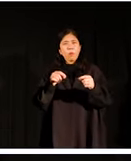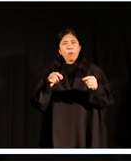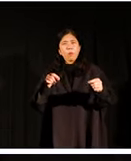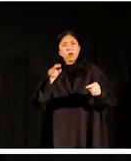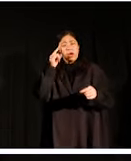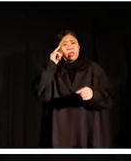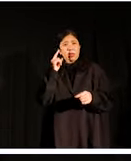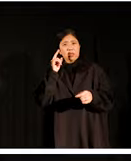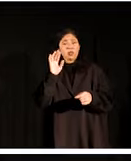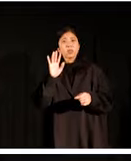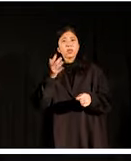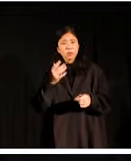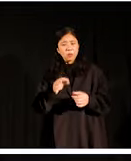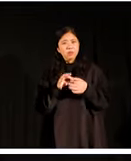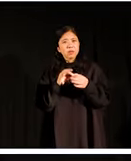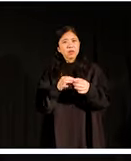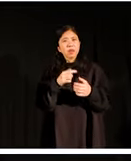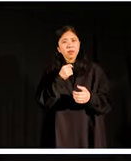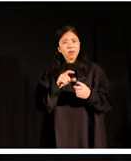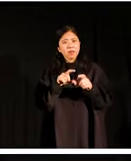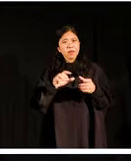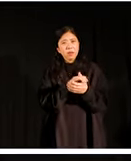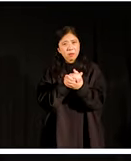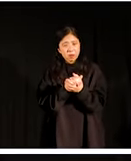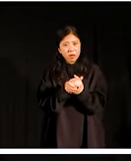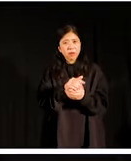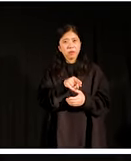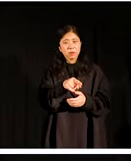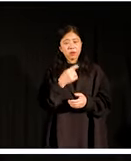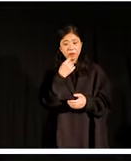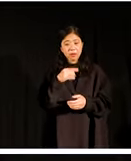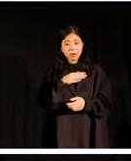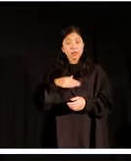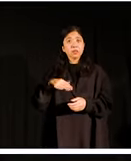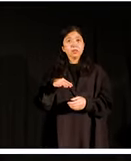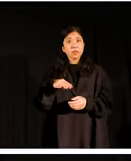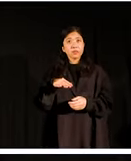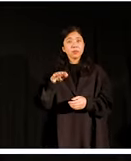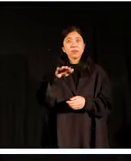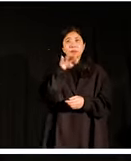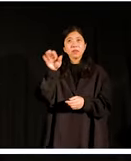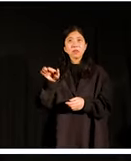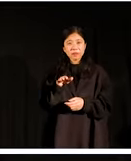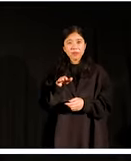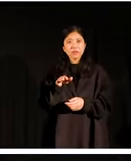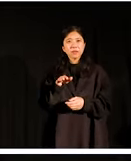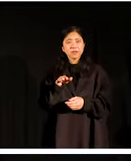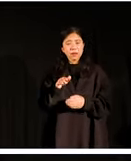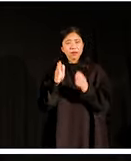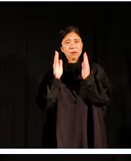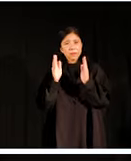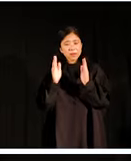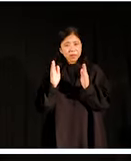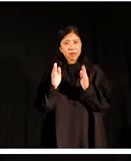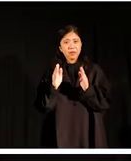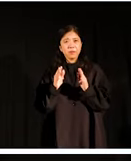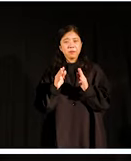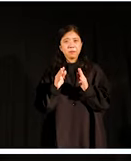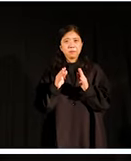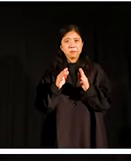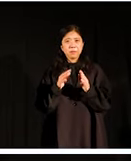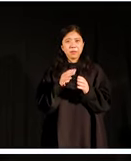伝えたい平和の心とか大事なことを伝えるためには私たちま皆さんのそうですけど世代が頑張ってやっぱりいろんな